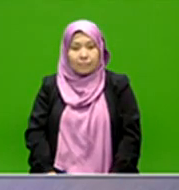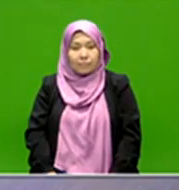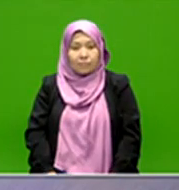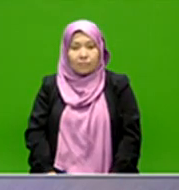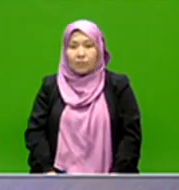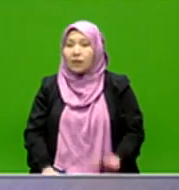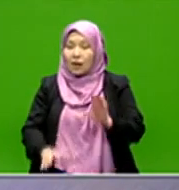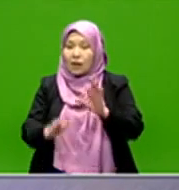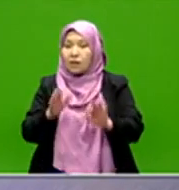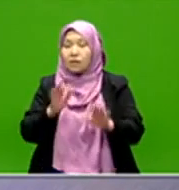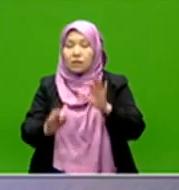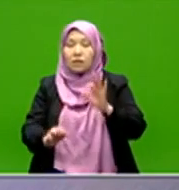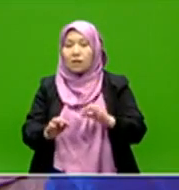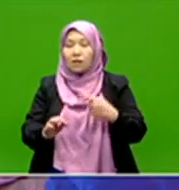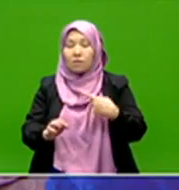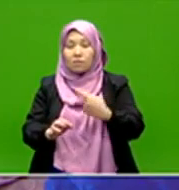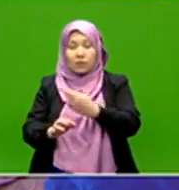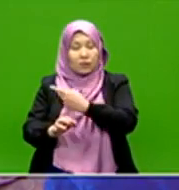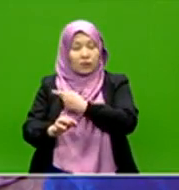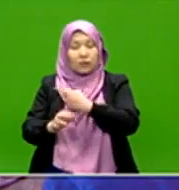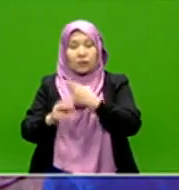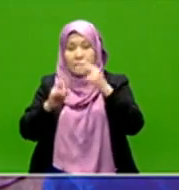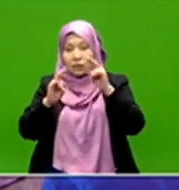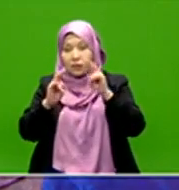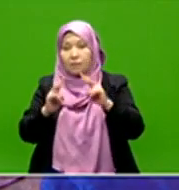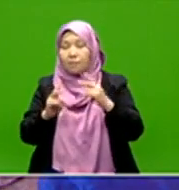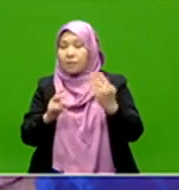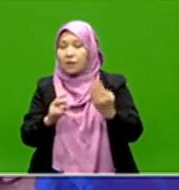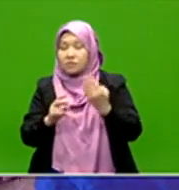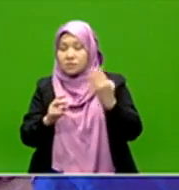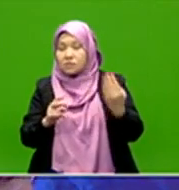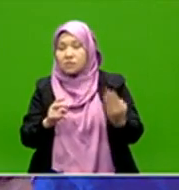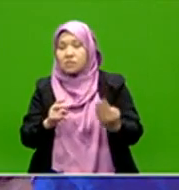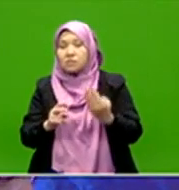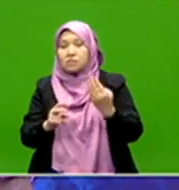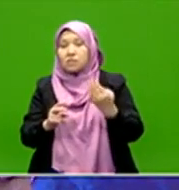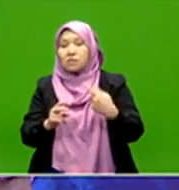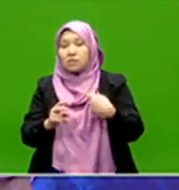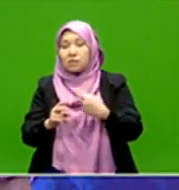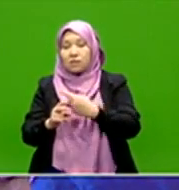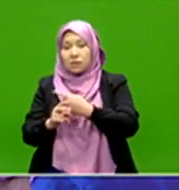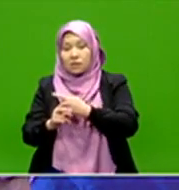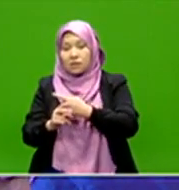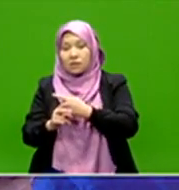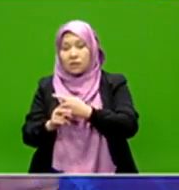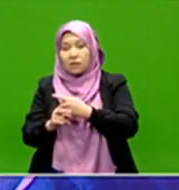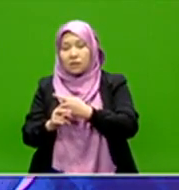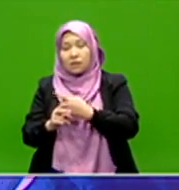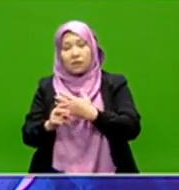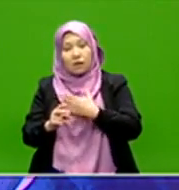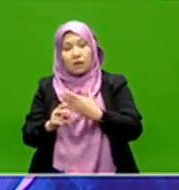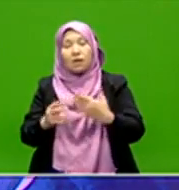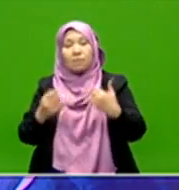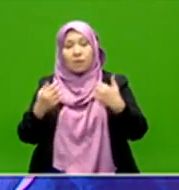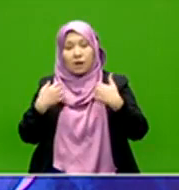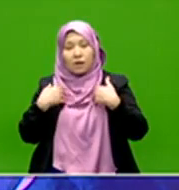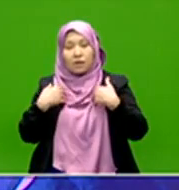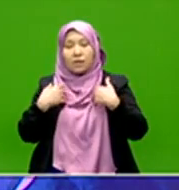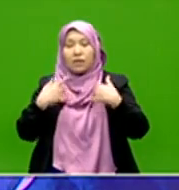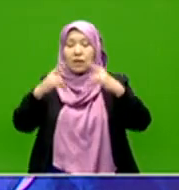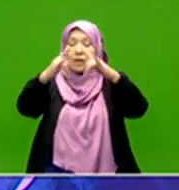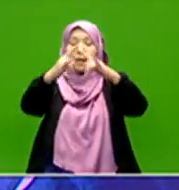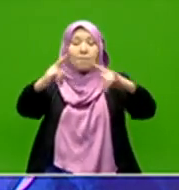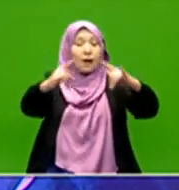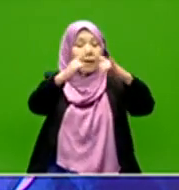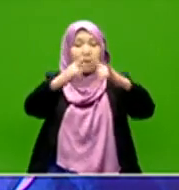Kalau memanglah biasanya jemaah-jemaah kita, jemaah haji daripada Malaysia ataupun Asia, kita akan berada di kemah-kemah di